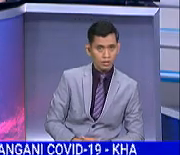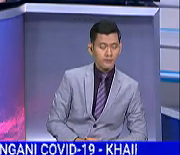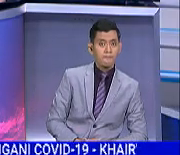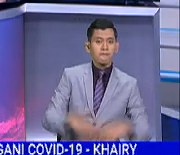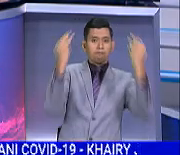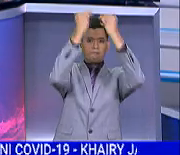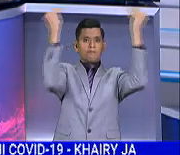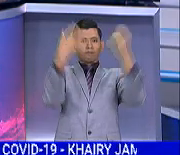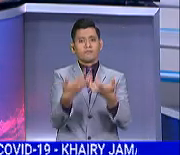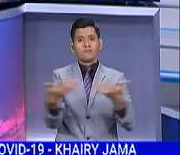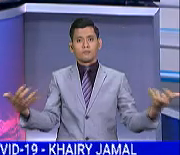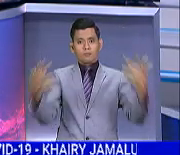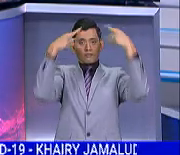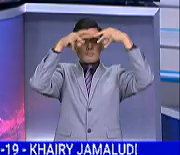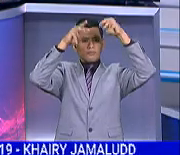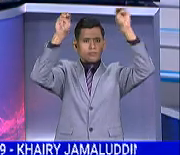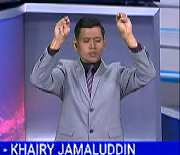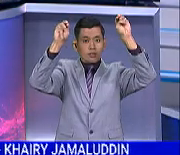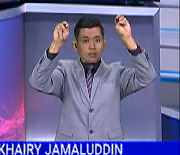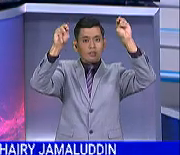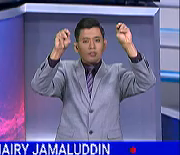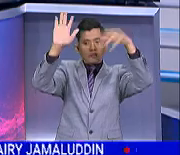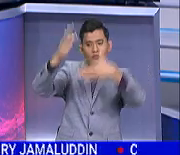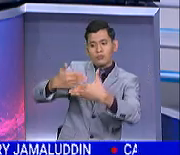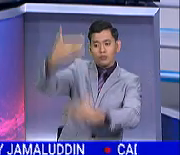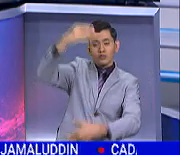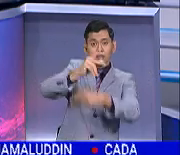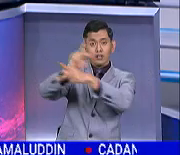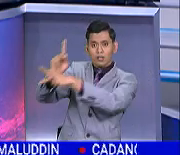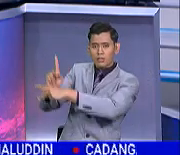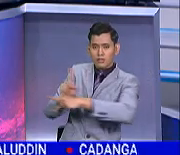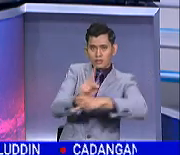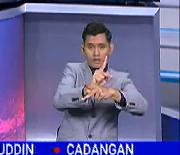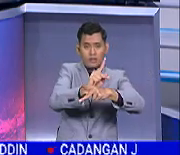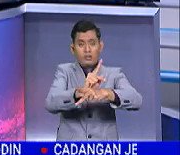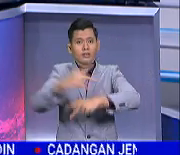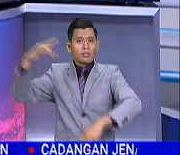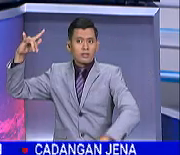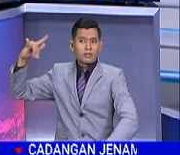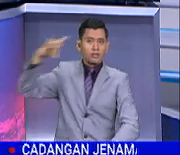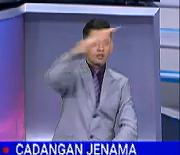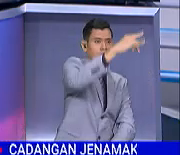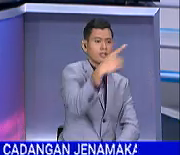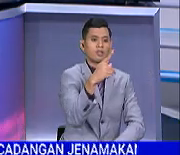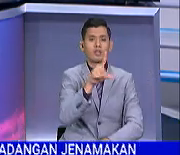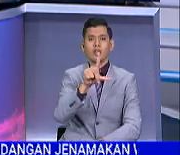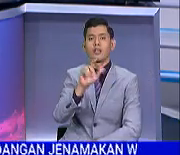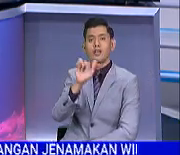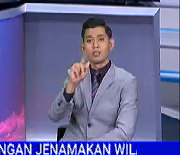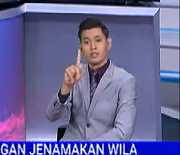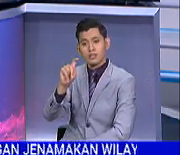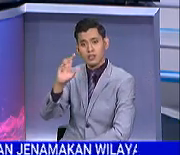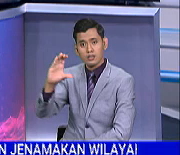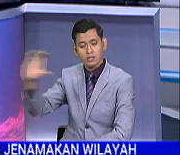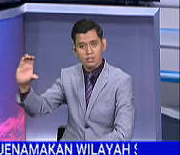Dalam majlis berasingan, Perdana Menteri menyifatkan Kompleks Pusat Kawalan Trafik Udara Kuala Lumpur KLATCC di Sepang